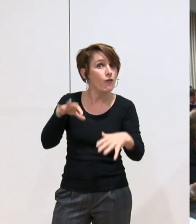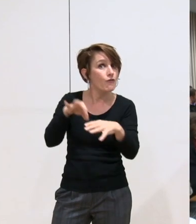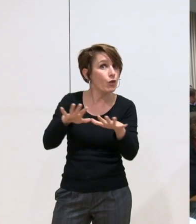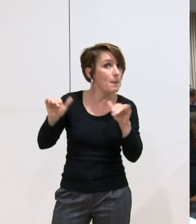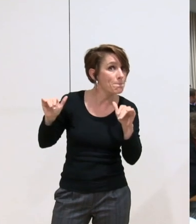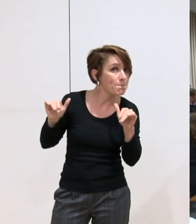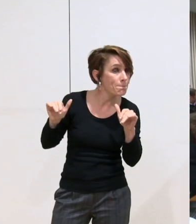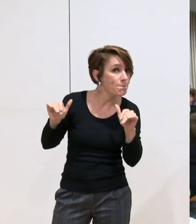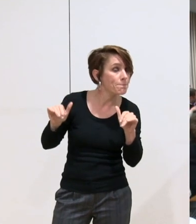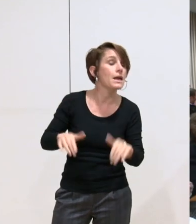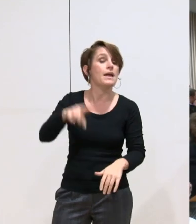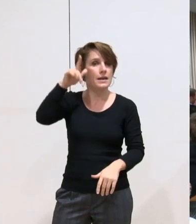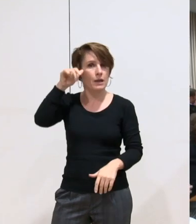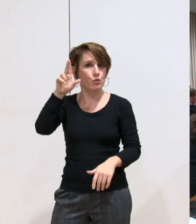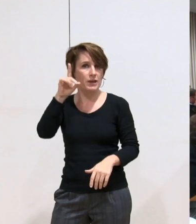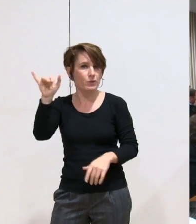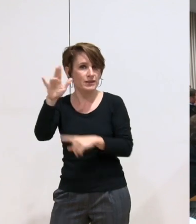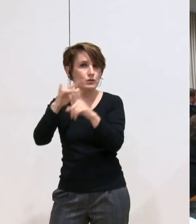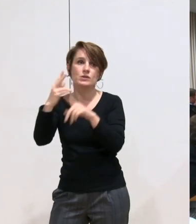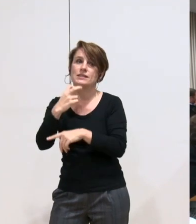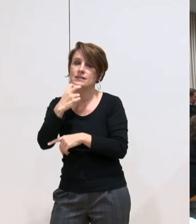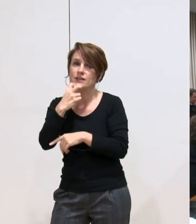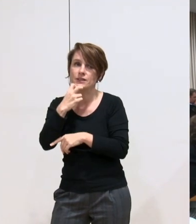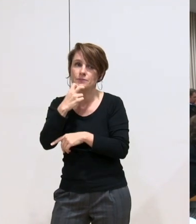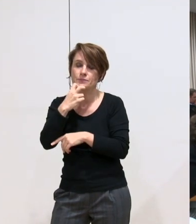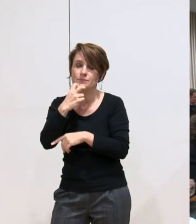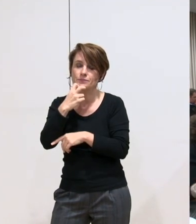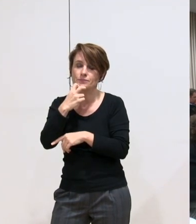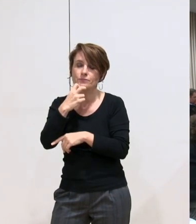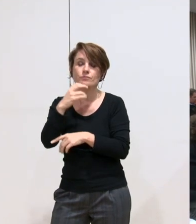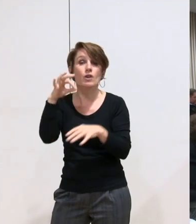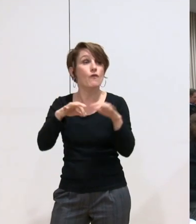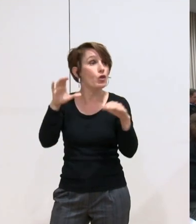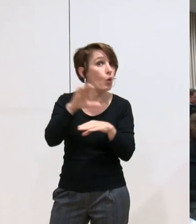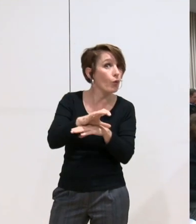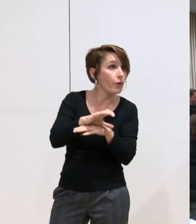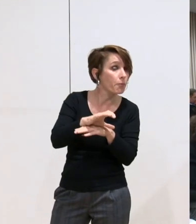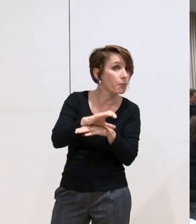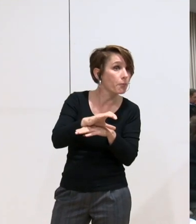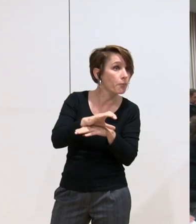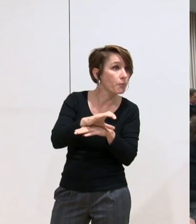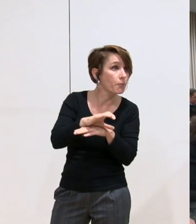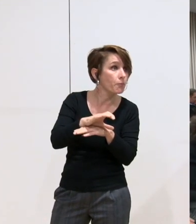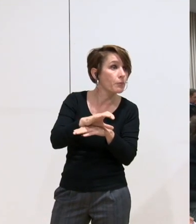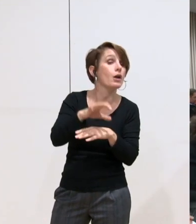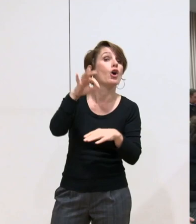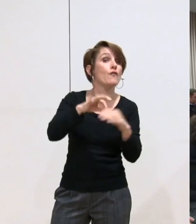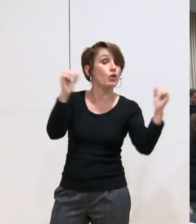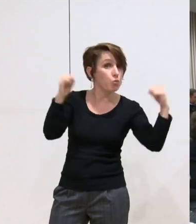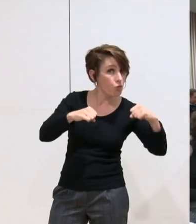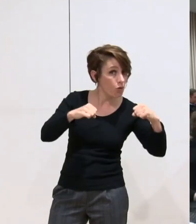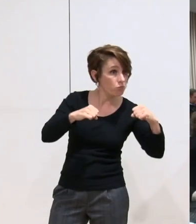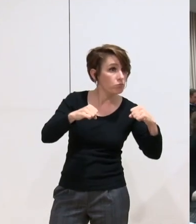s'abstient? Républicains, UDI, Solidarité civile. Qui vote contre? Qui vote